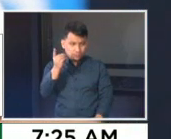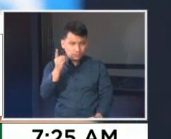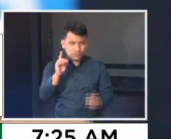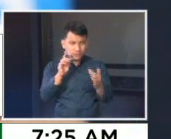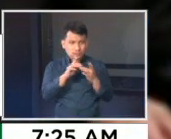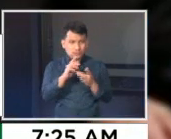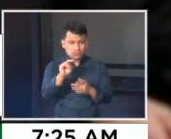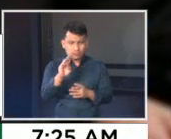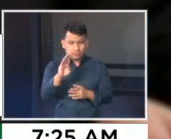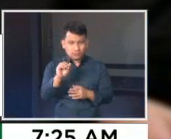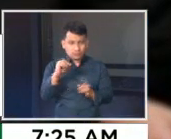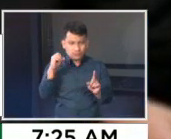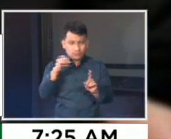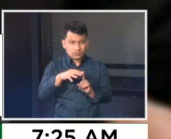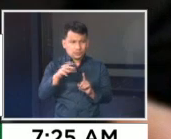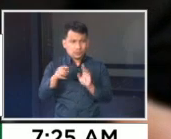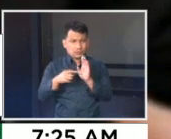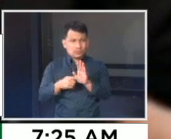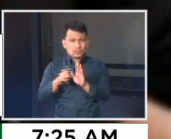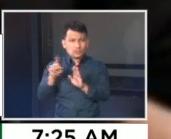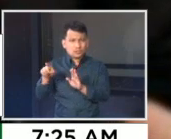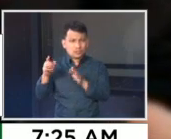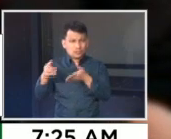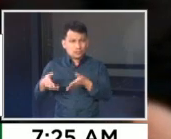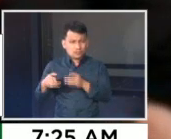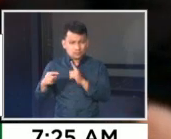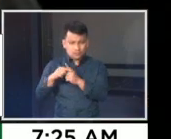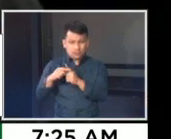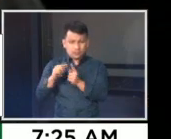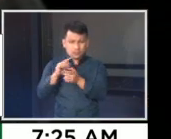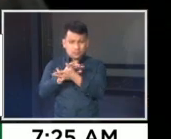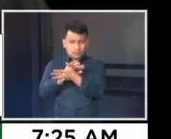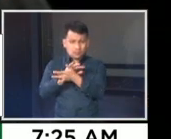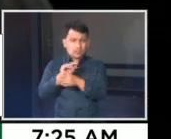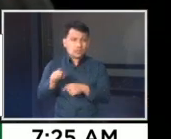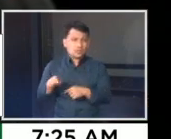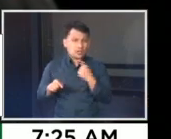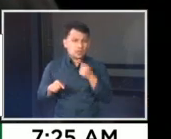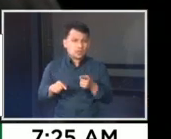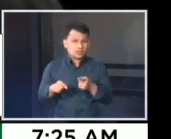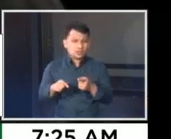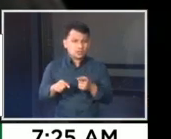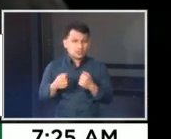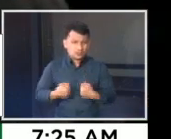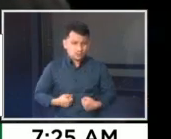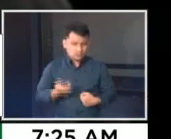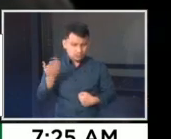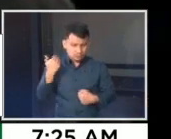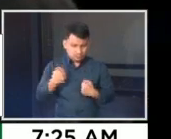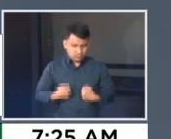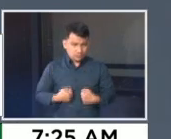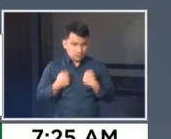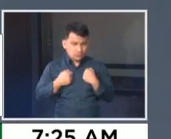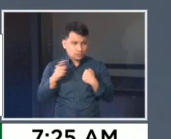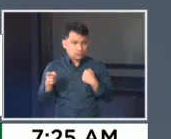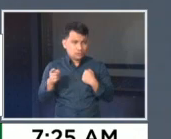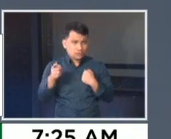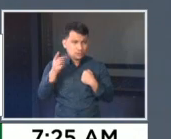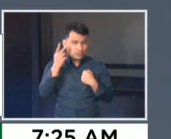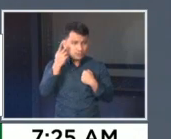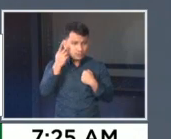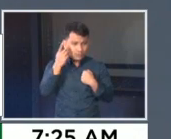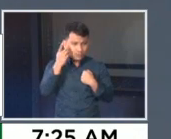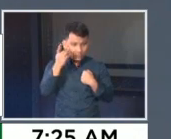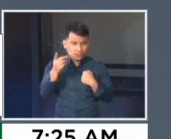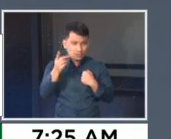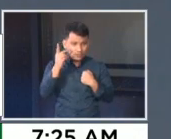ng NBA na na-expose si Durant sa isang nagpositibo sa COVID-19. COVID survivor noong 2020 si Durant na